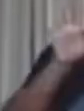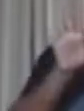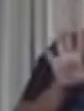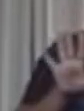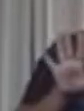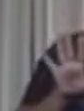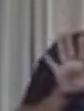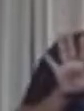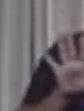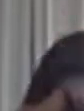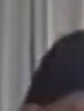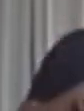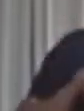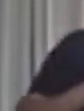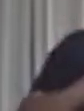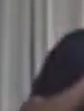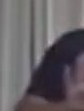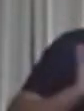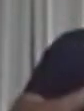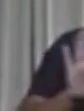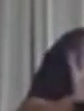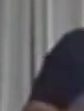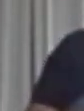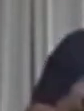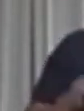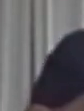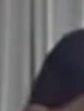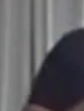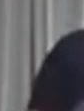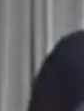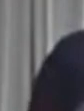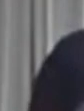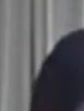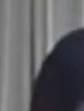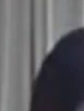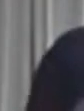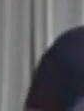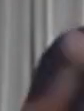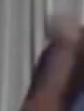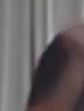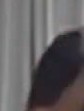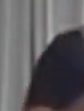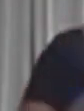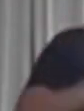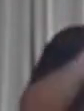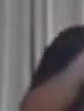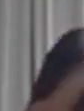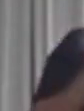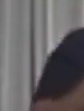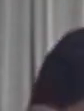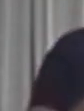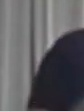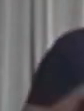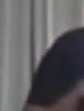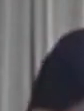அகில இலங்கை மக்கள் காங்கிரஸ் தலைவரும் வன்னி மாவட்ட நாடாளுமன்ற உறுப்பினருமான ரிஷாட் பதியுதீன் சபையில் கேள்வி எழுப்பியுள்ளார். நாடாளுமன்றத்தில்